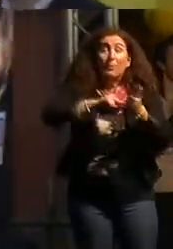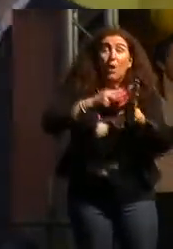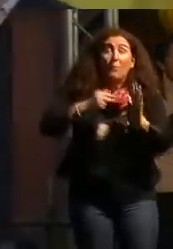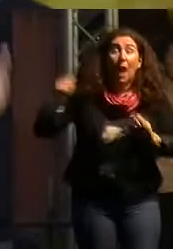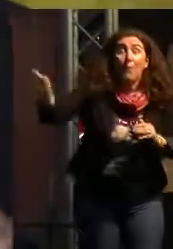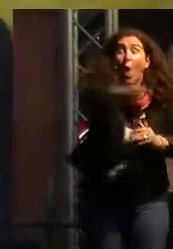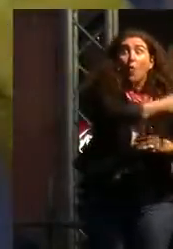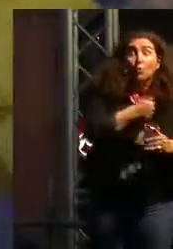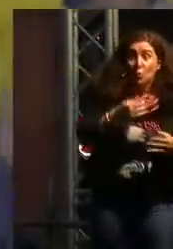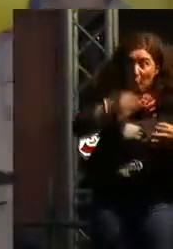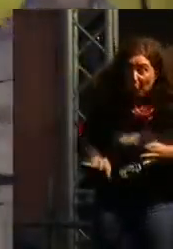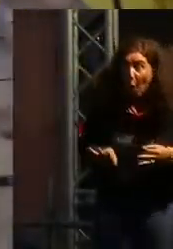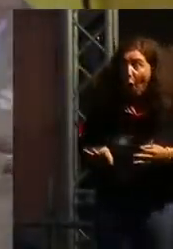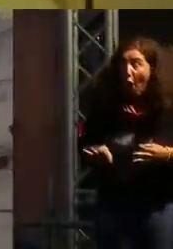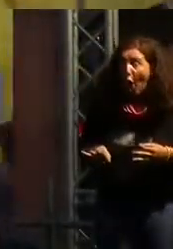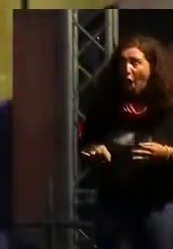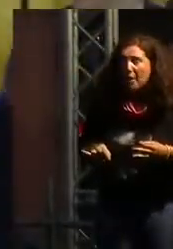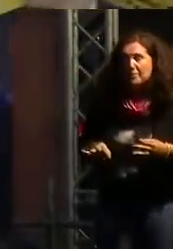allora,